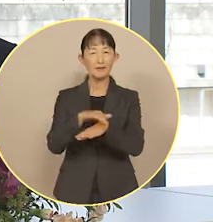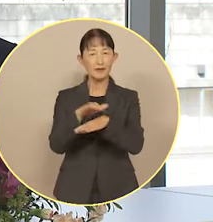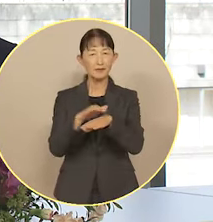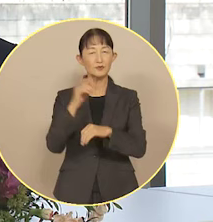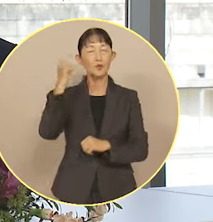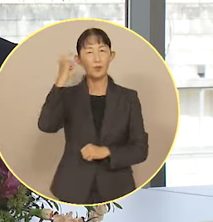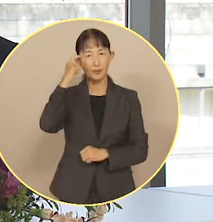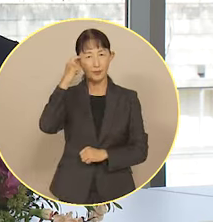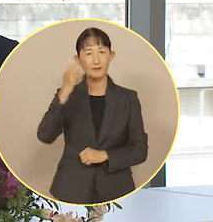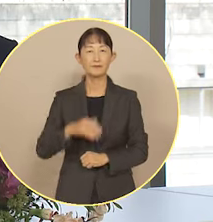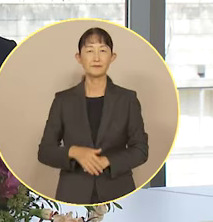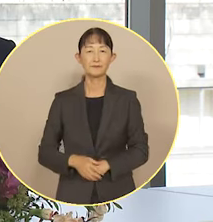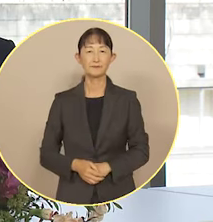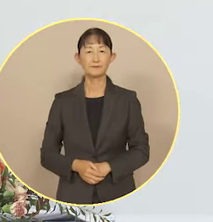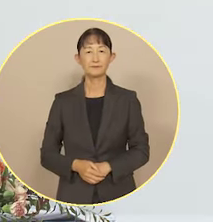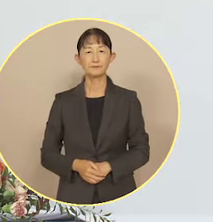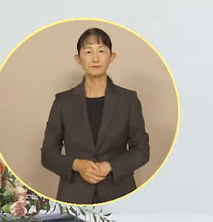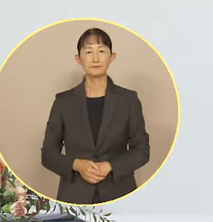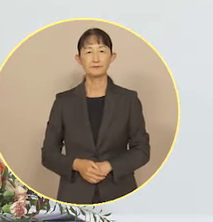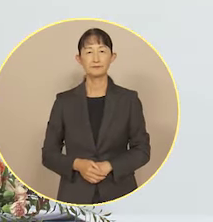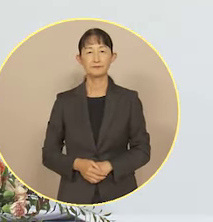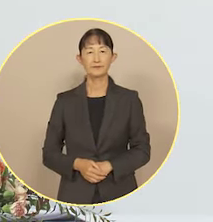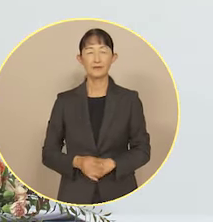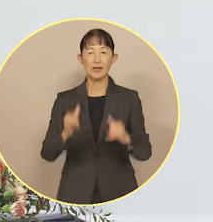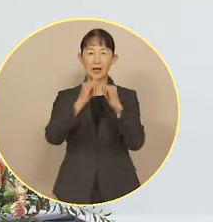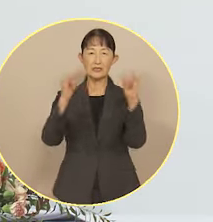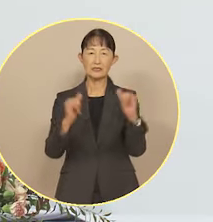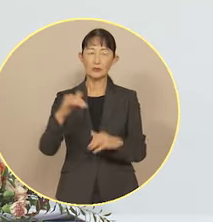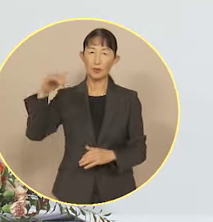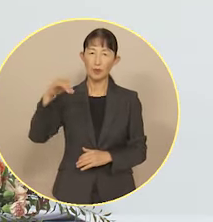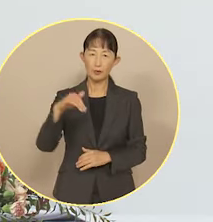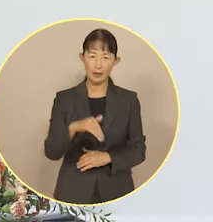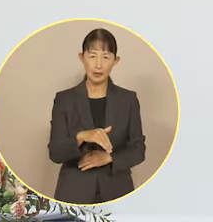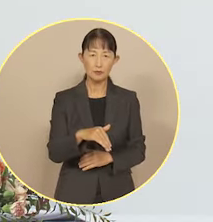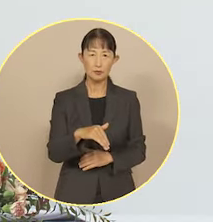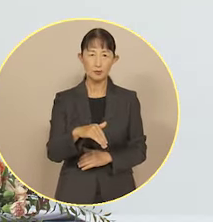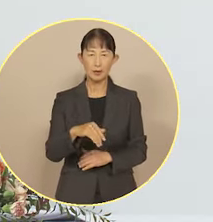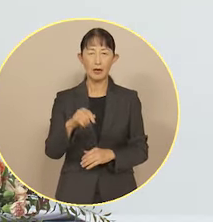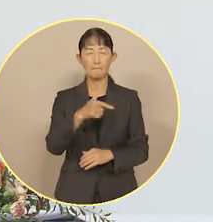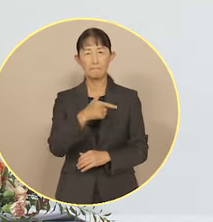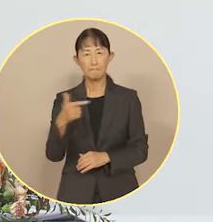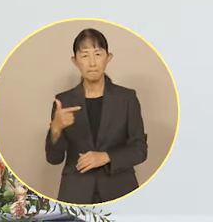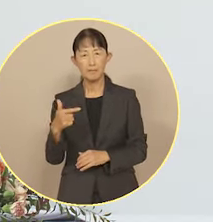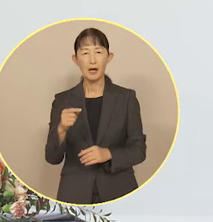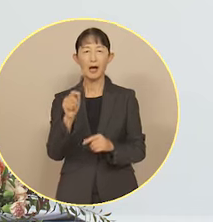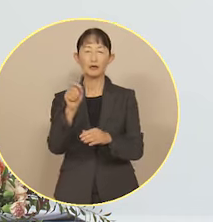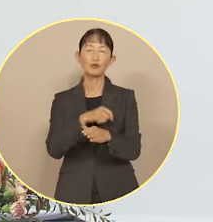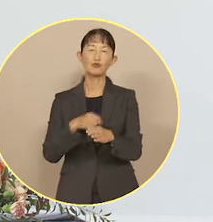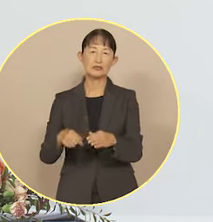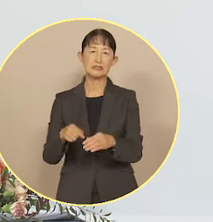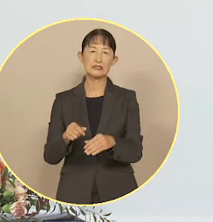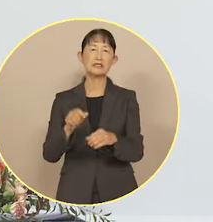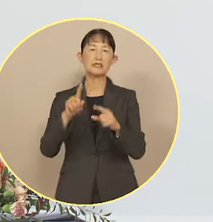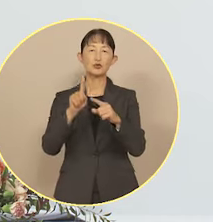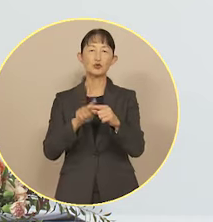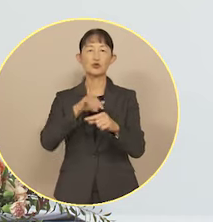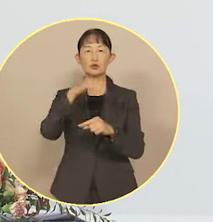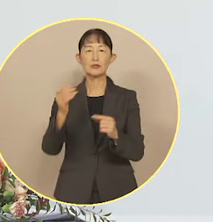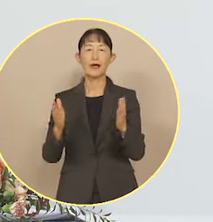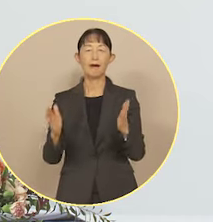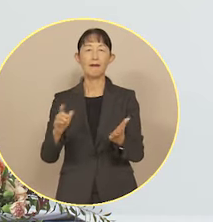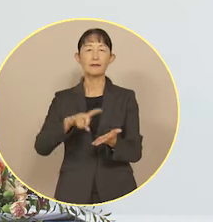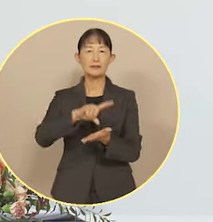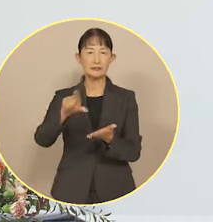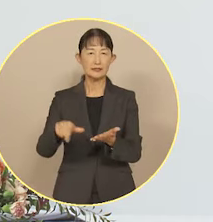ています人口減少が著しいのは特に中三間地域だと思います